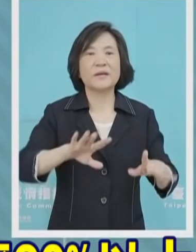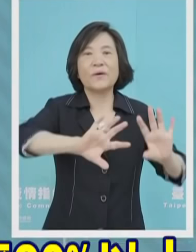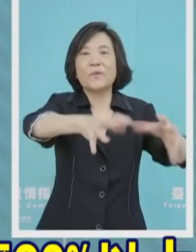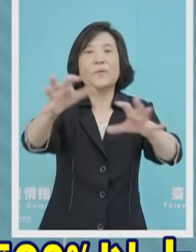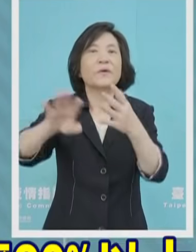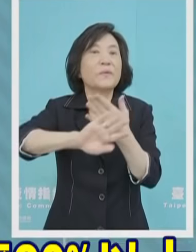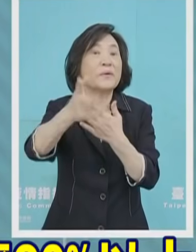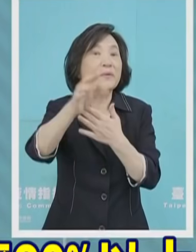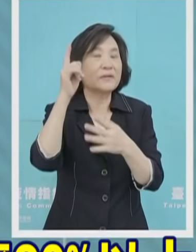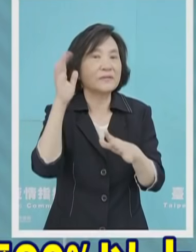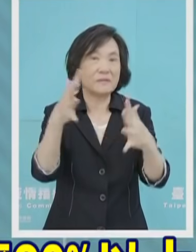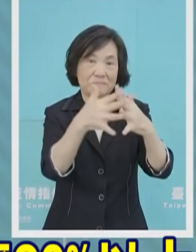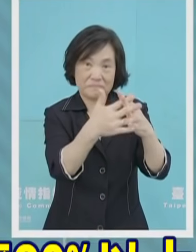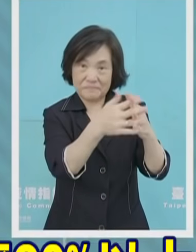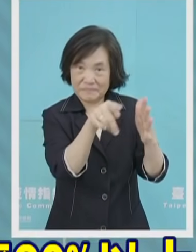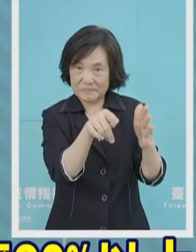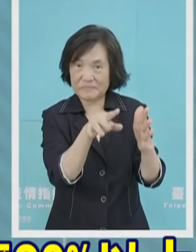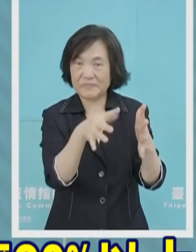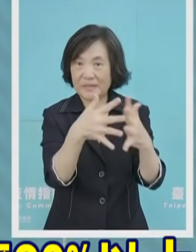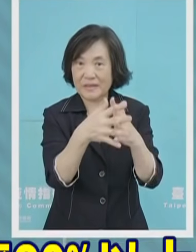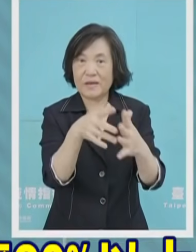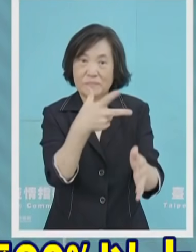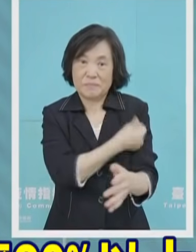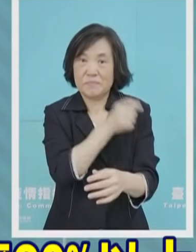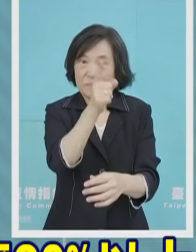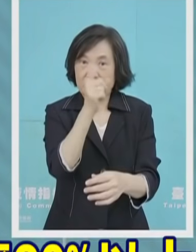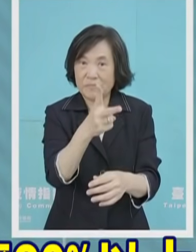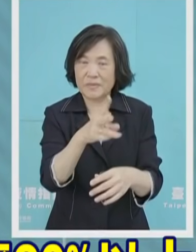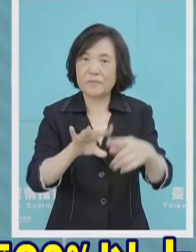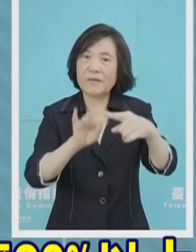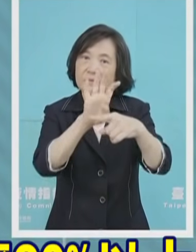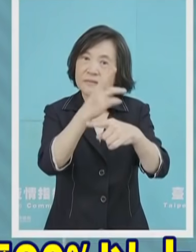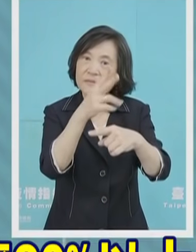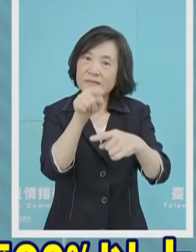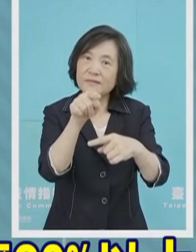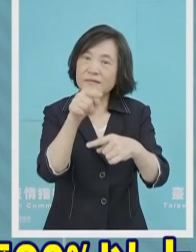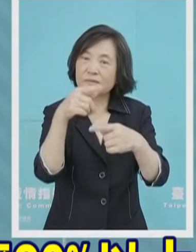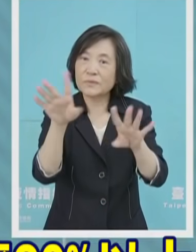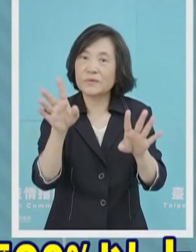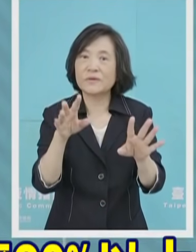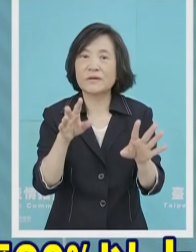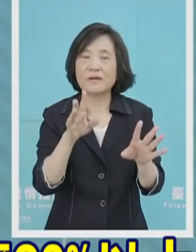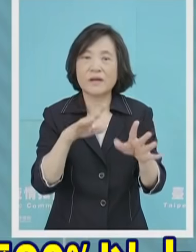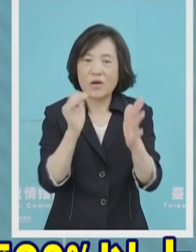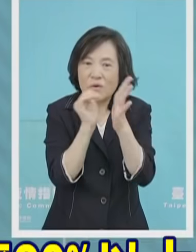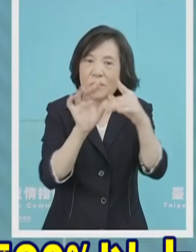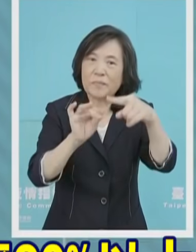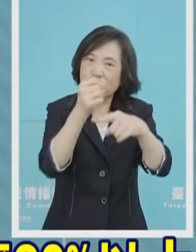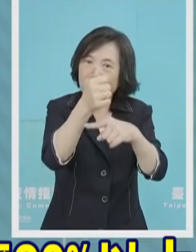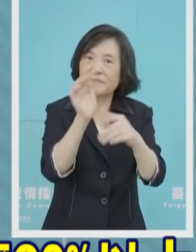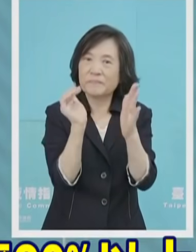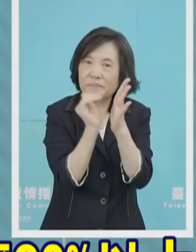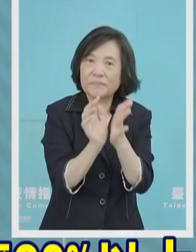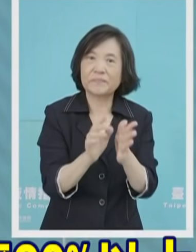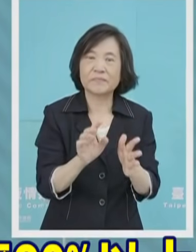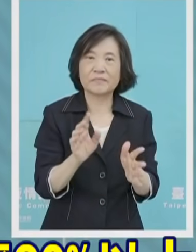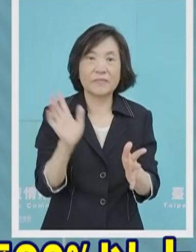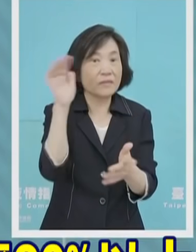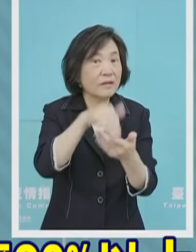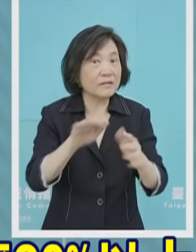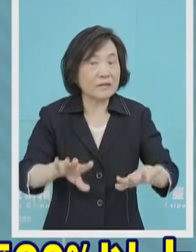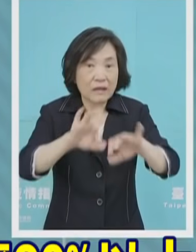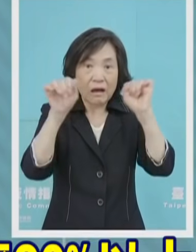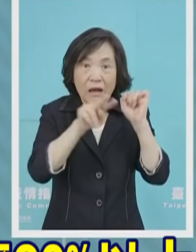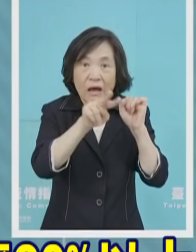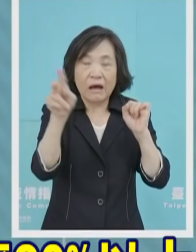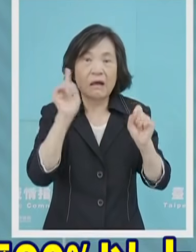例，美国打满两剂的是47%多，已经接近50%的，结果